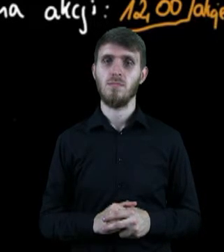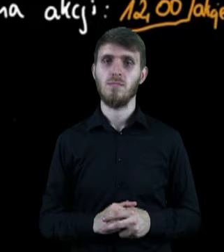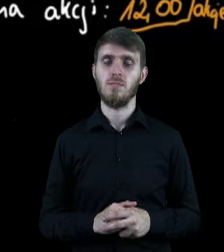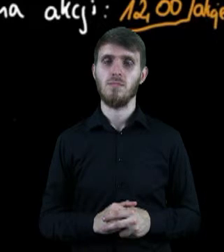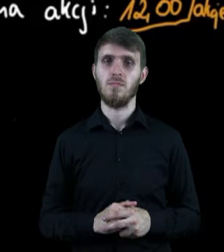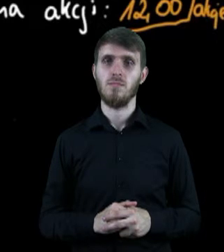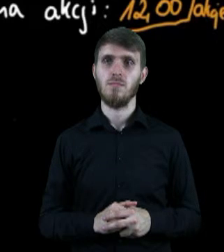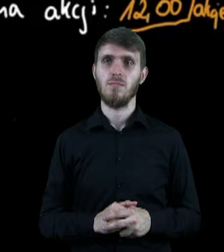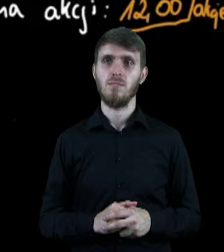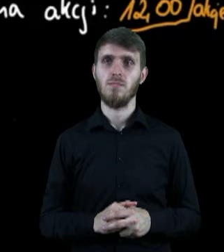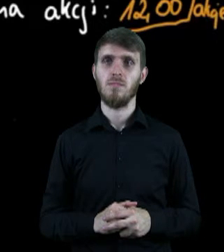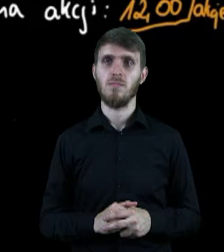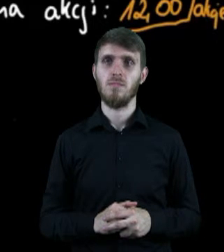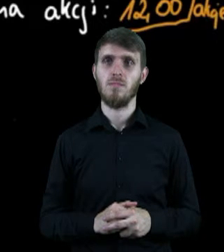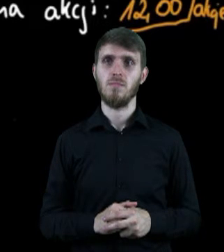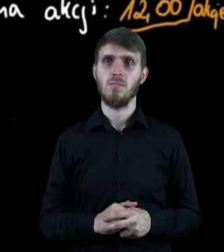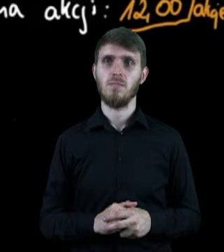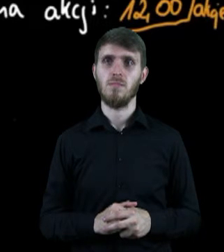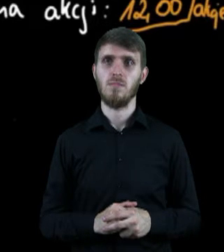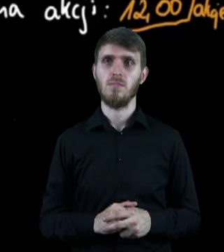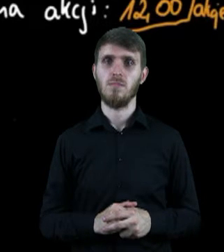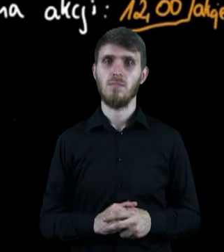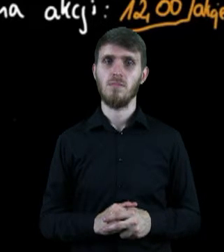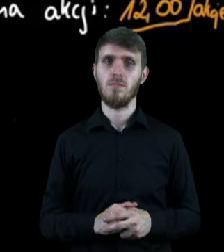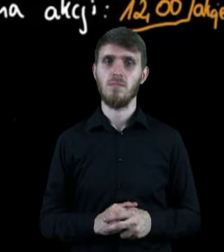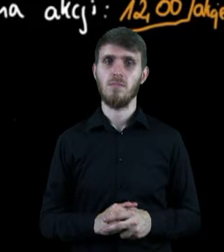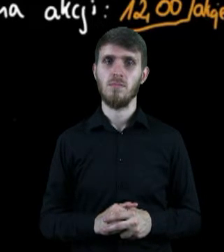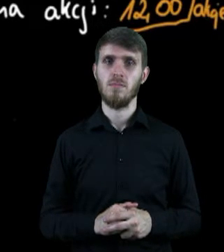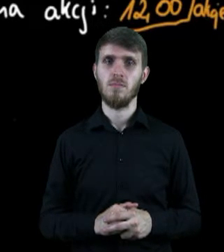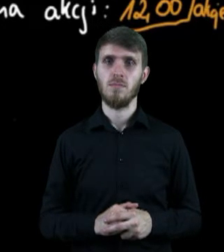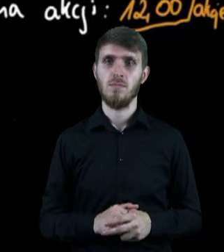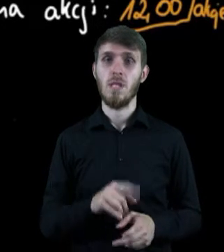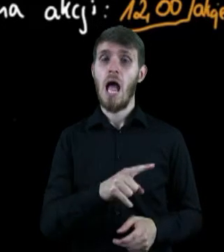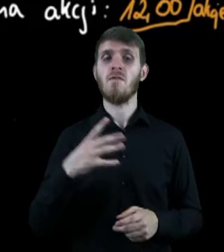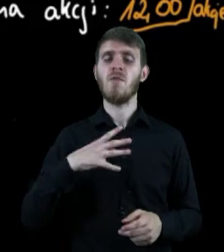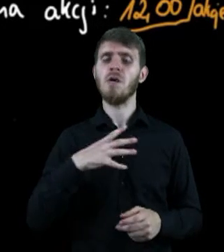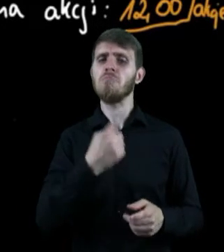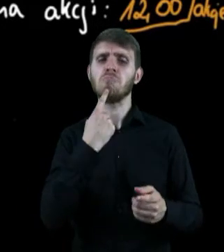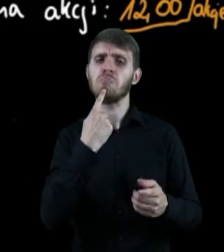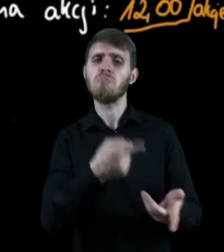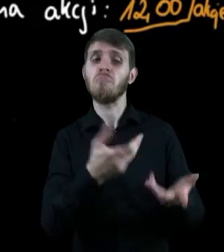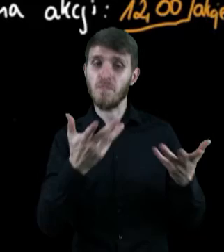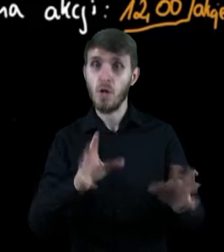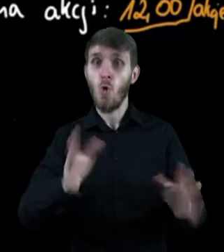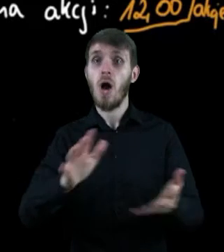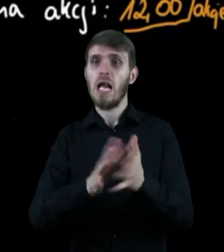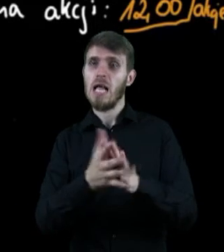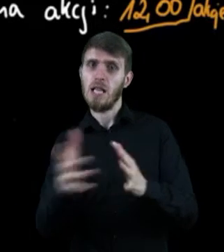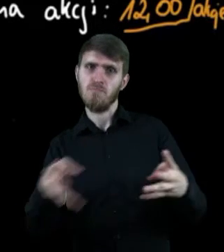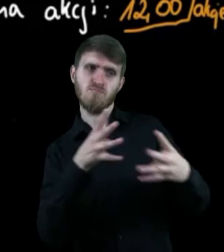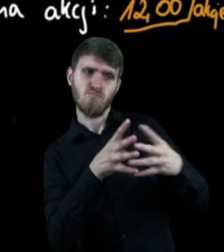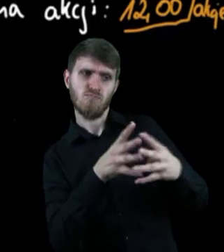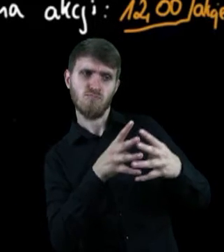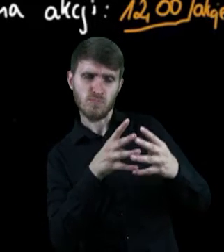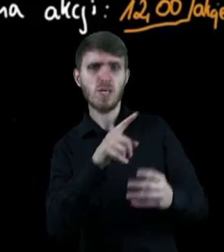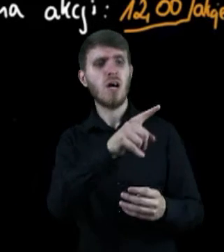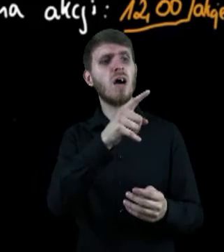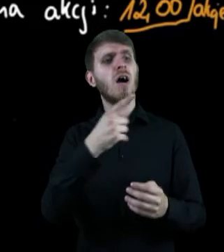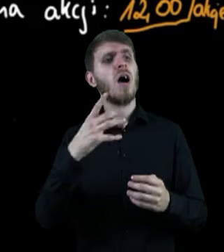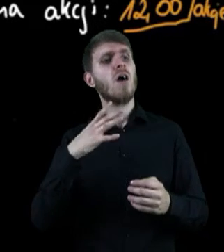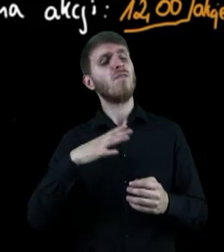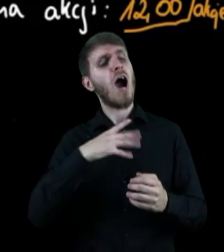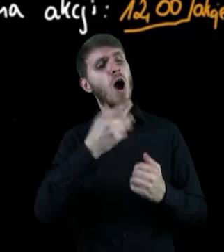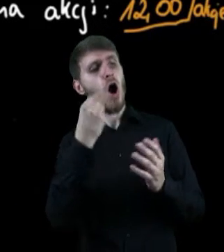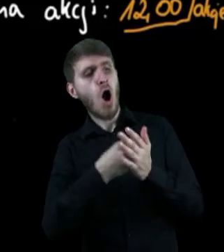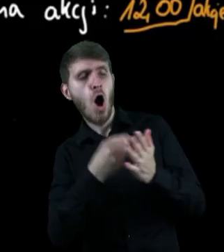spółki, albo inaczej kapitalizacją przedsiębiorstwa. A oznacza ona wartość, na którą rynek wycenia dane przedsiębiorstwo, a